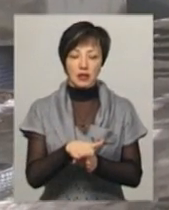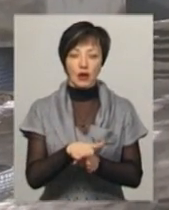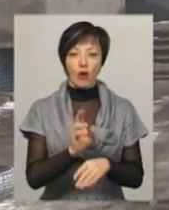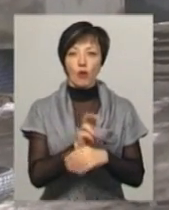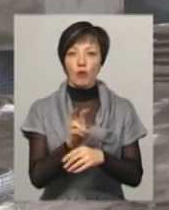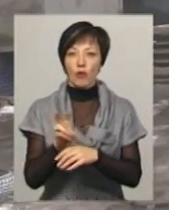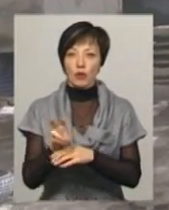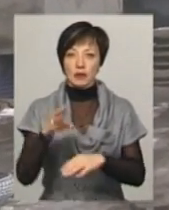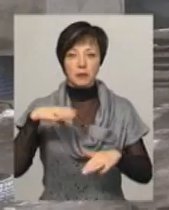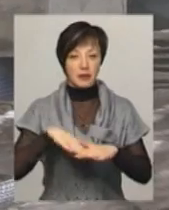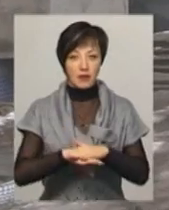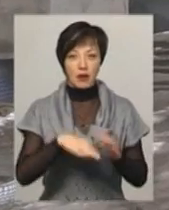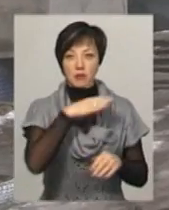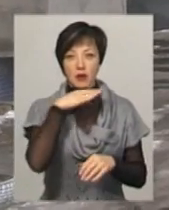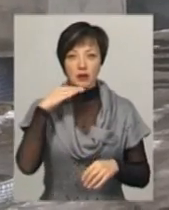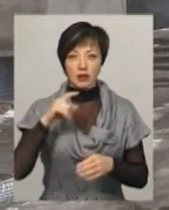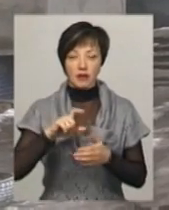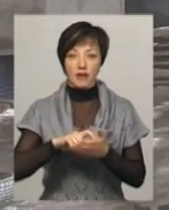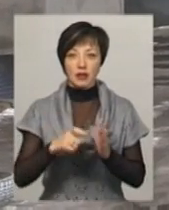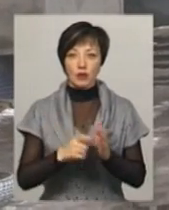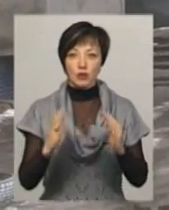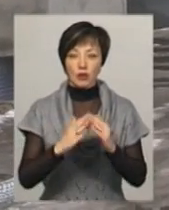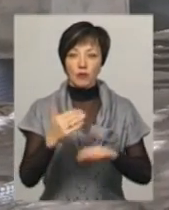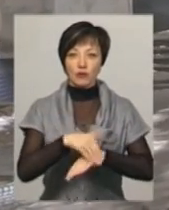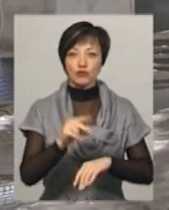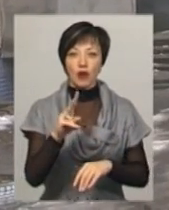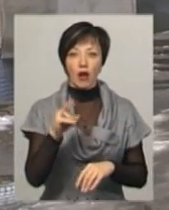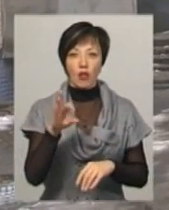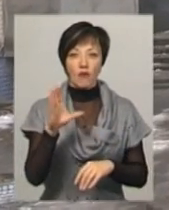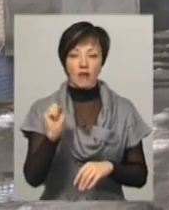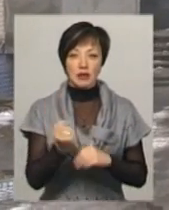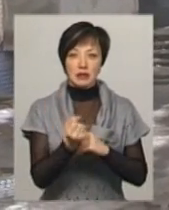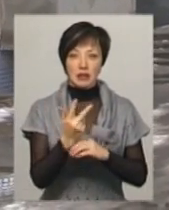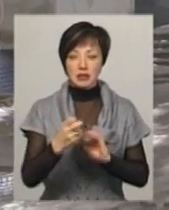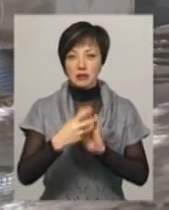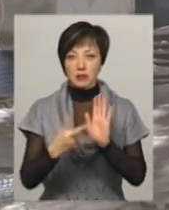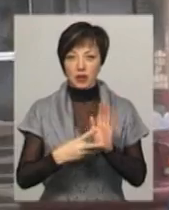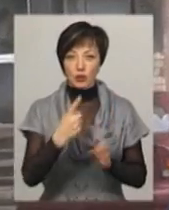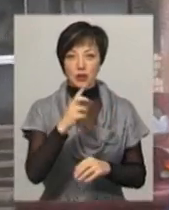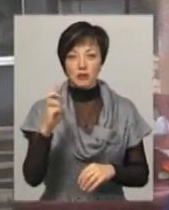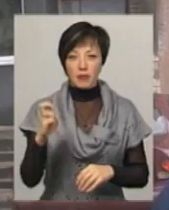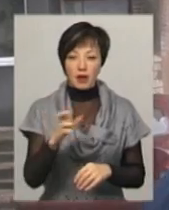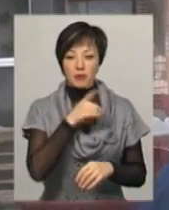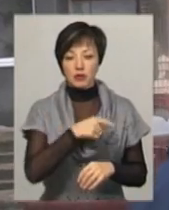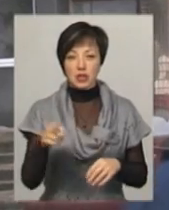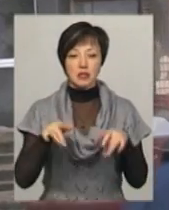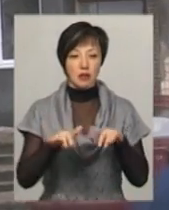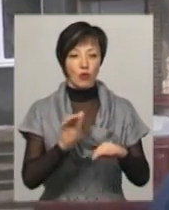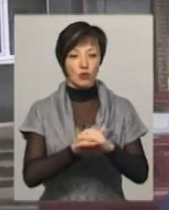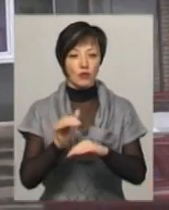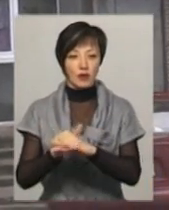обходи підвалів багатоквартирних будинків по вулиці Чкалова, 13, 17 та Курчатова, 1Б. Під час заходу ми